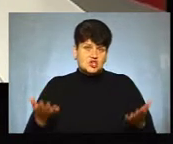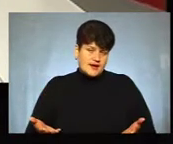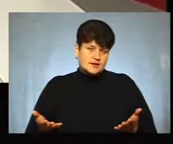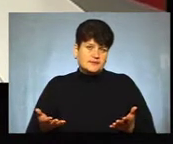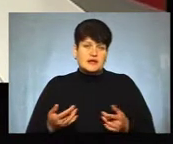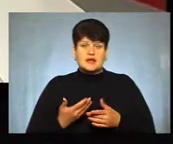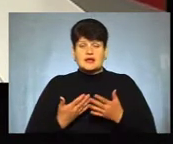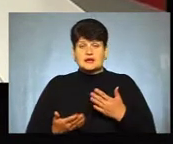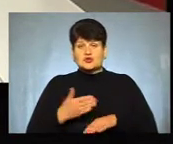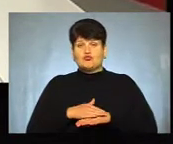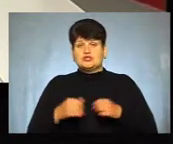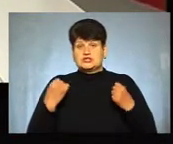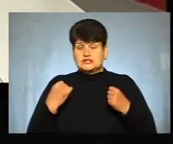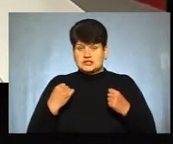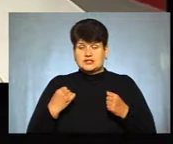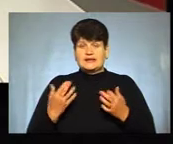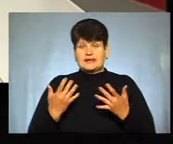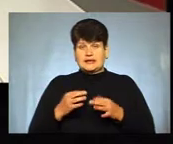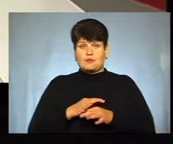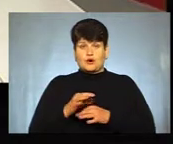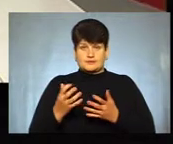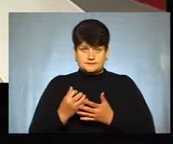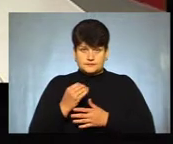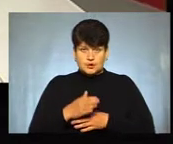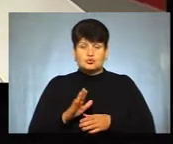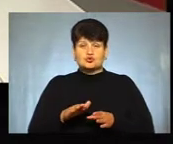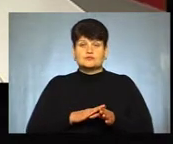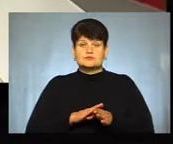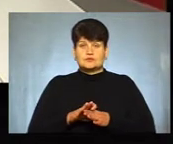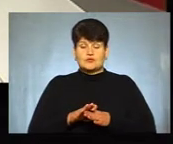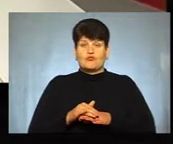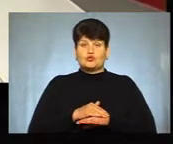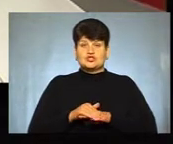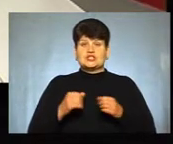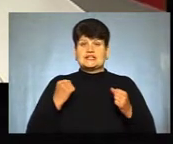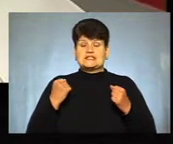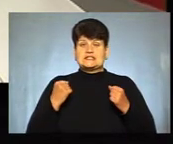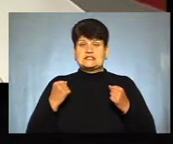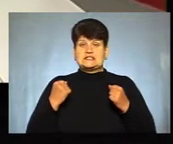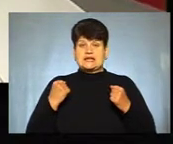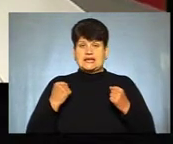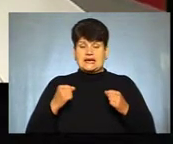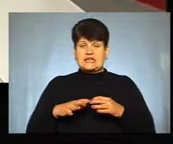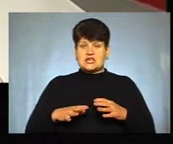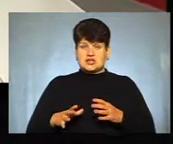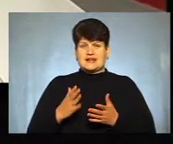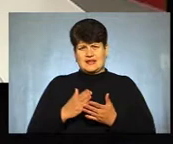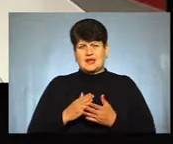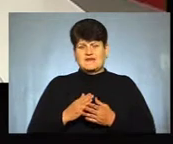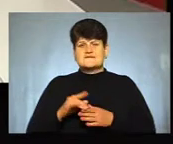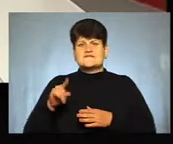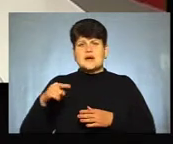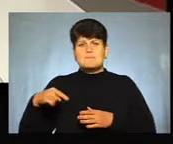якщо вуличні тренажери, кілька пройдуть таких проєктів, то, звісно, будуть реалізовуватися вуличні тренажери. Ну, фактично, є стандарти, ну, тобто є